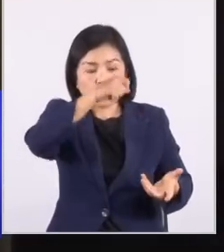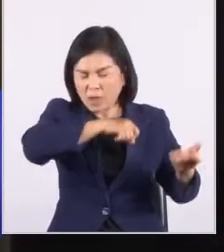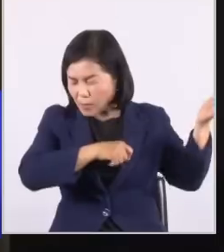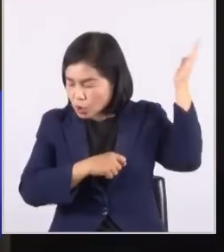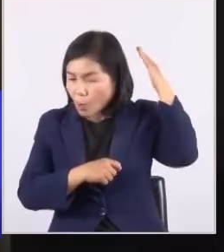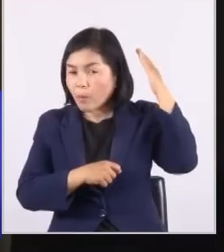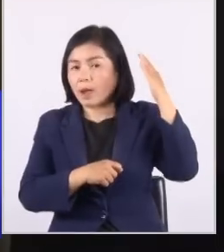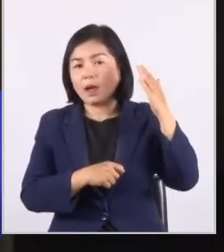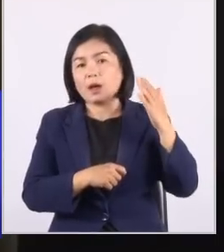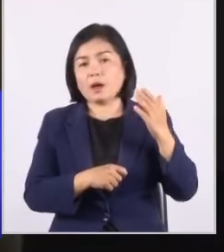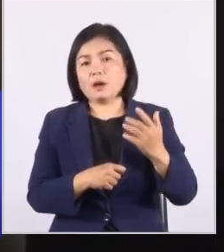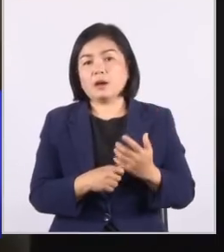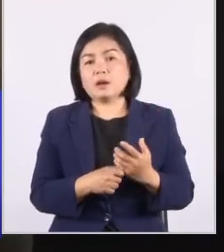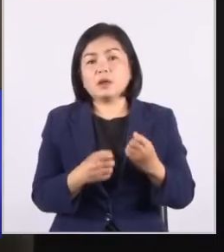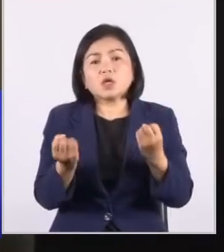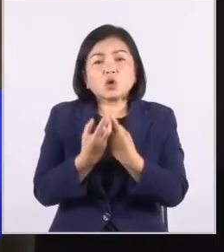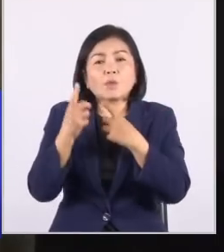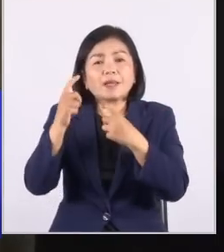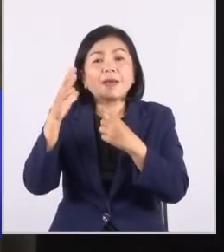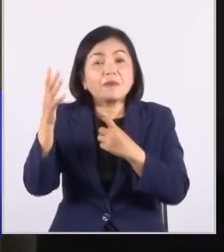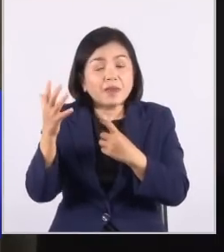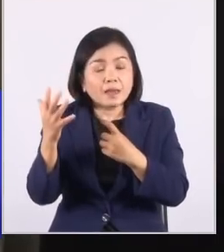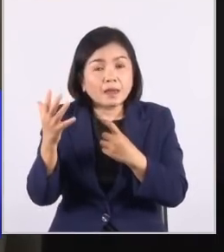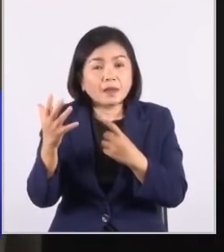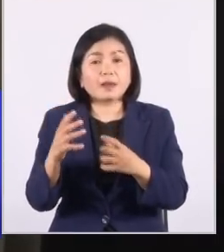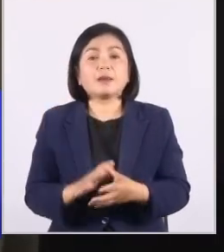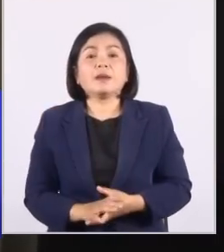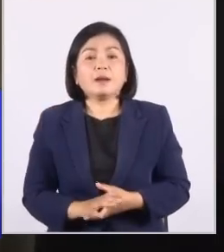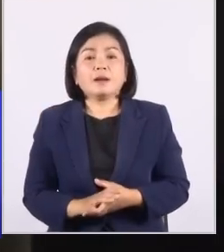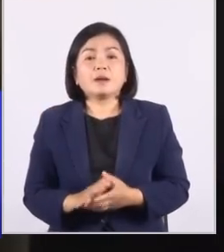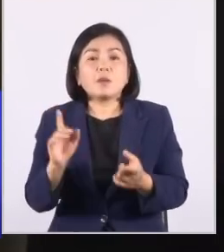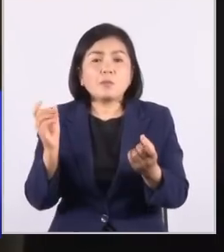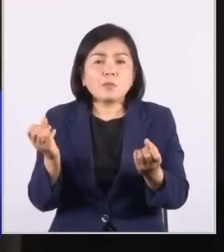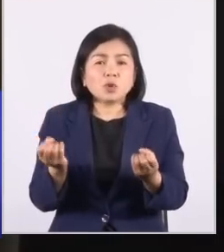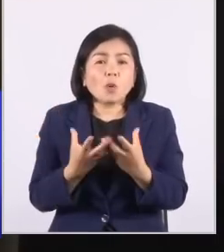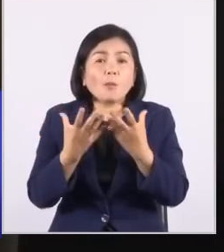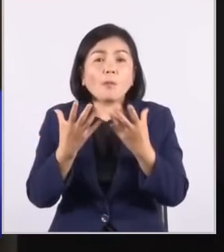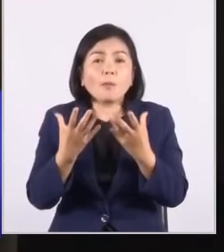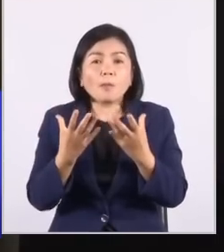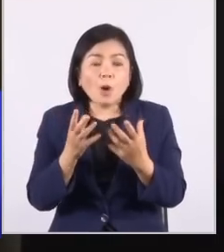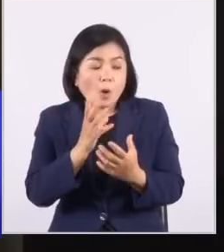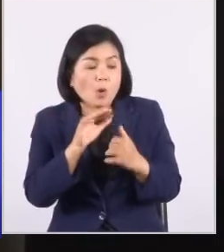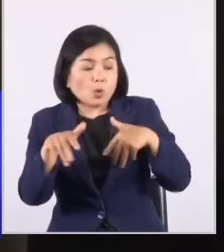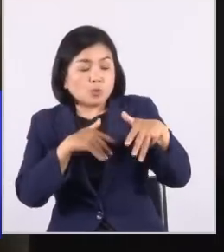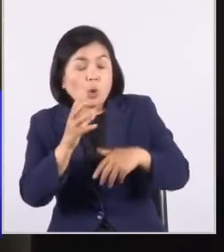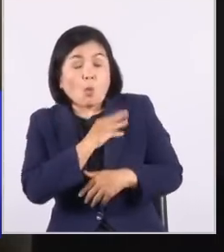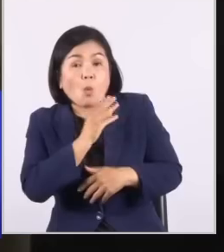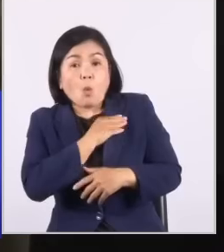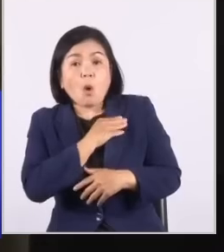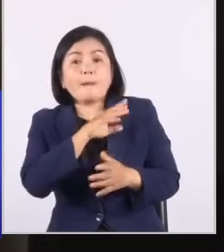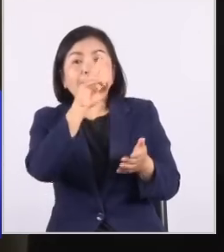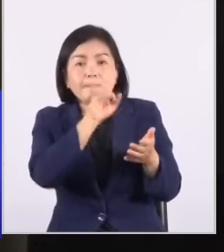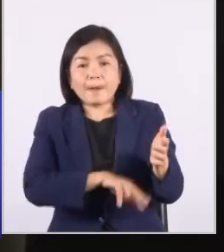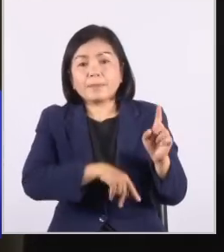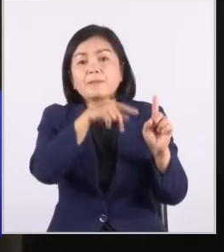ไม่ถึงกับเป็นเหตุให้เกิดอันตรายแก่กายและจิตใจนะคะแล้วก็เจอเรื่องของการทำให้ผู้อื่นเกิดความกลัวตกใจกลัวเปรียบเทียบปรับไ